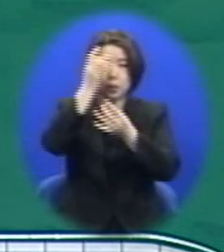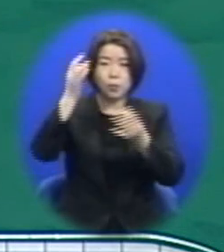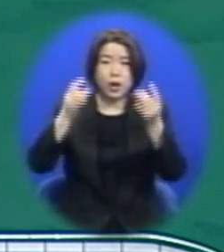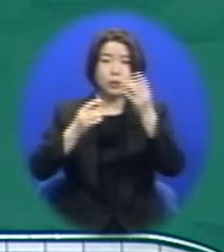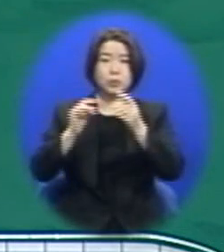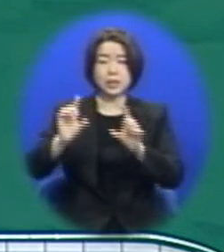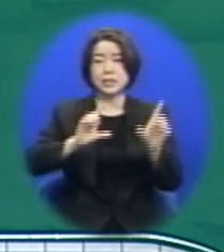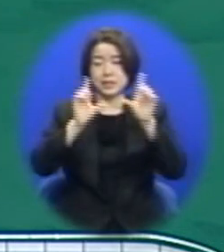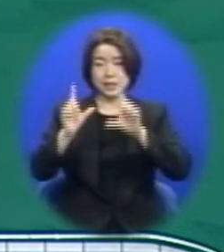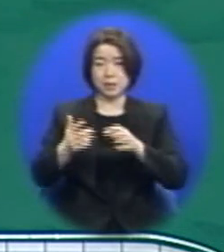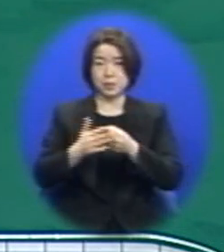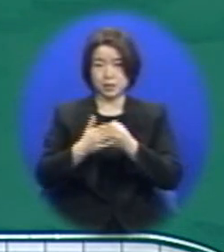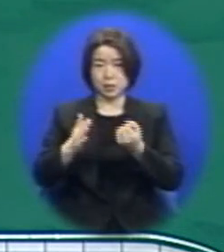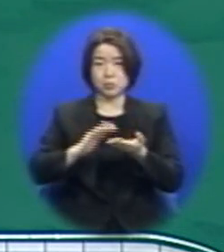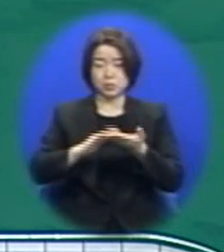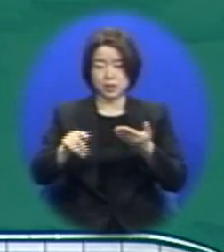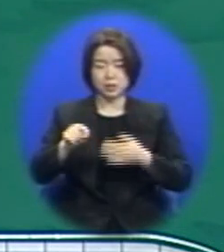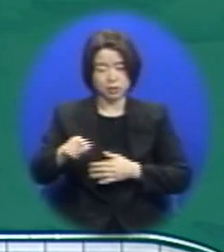그렇습니다.